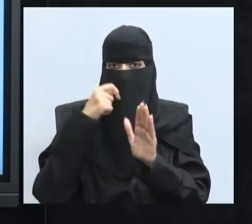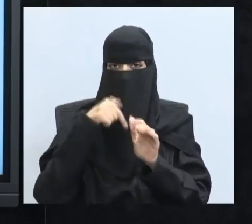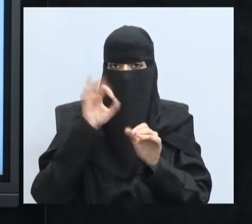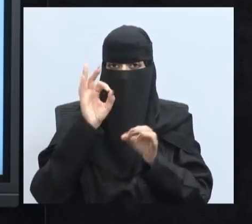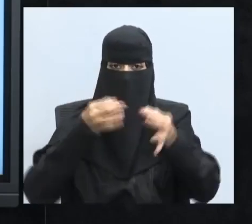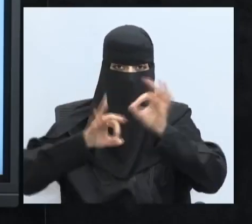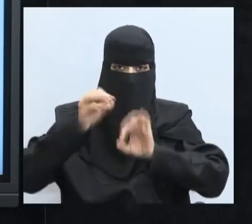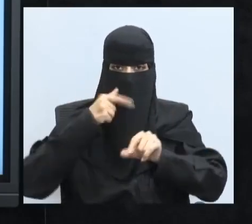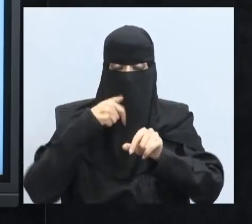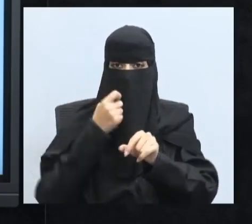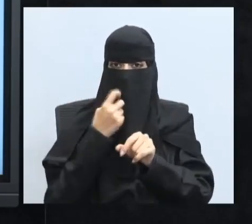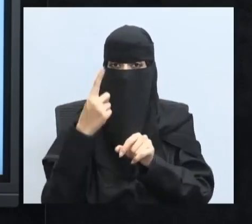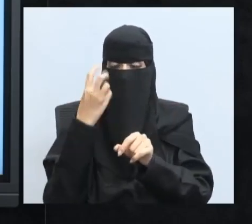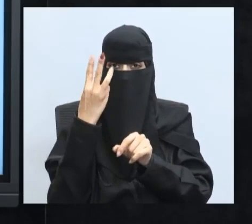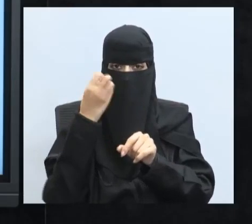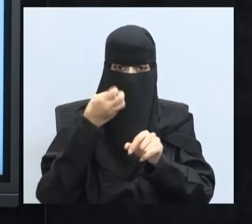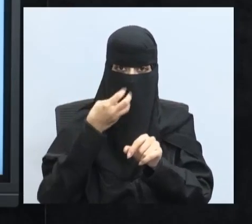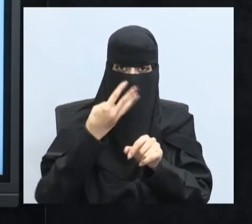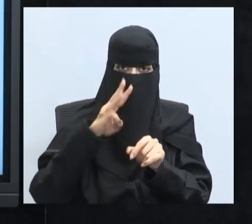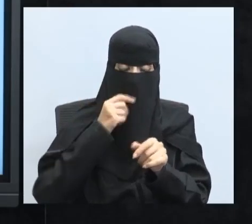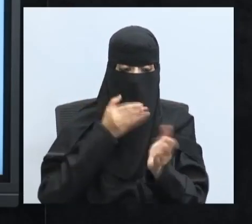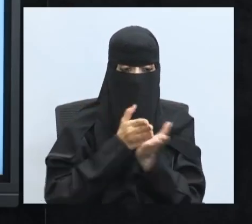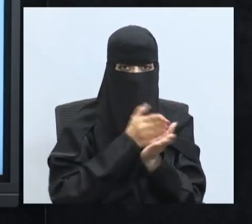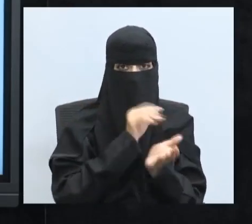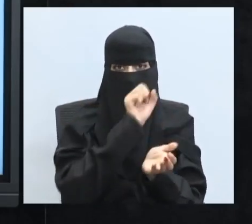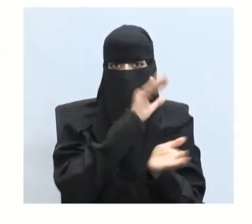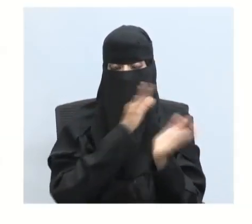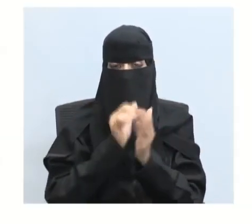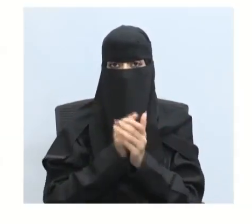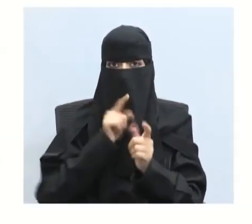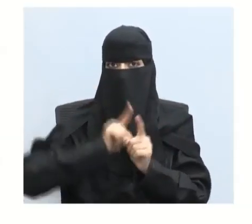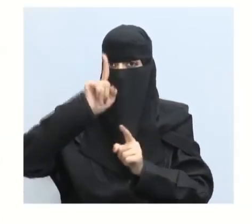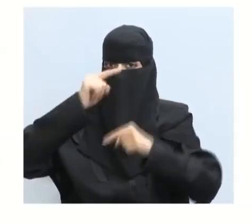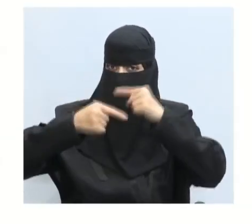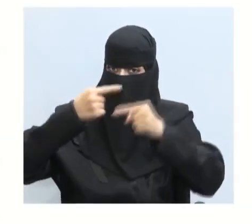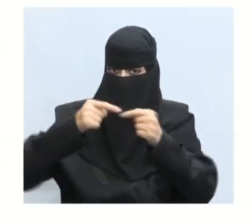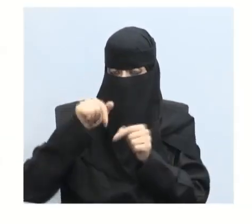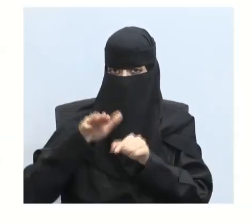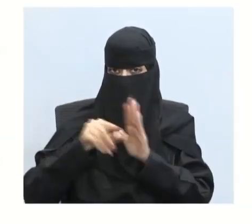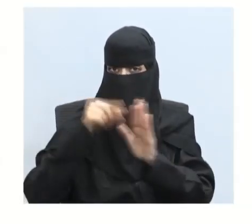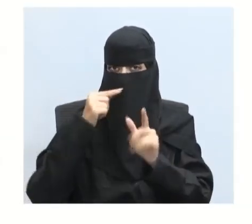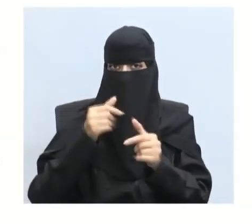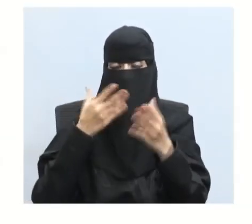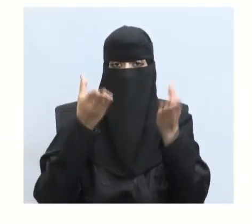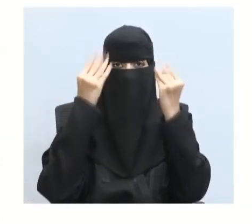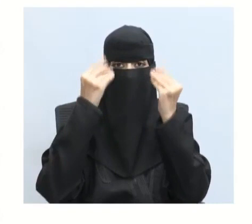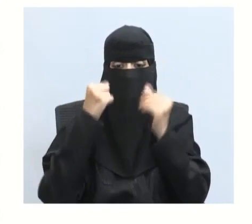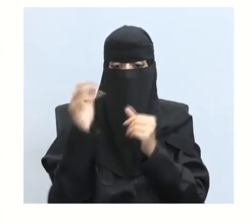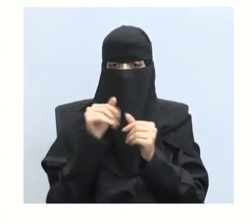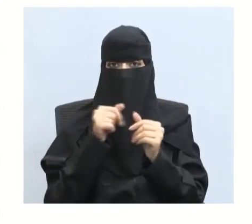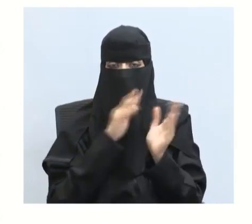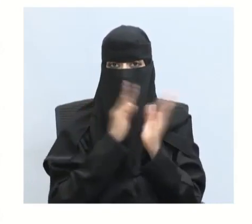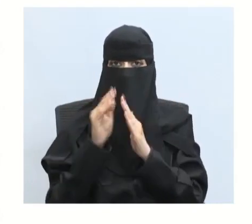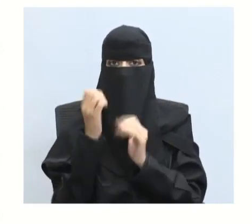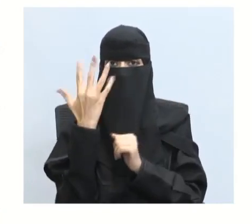الفيزياء للسنه الثالثه الثانويه للمسارات التخصصيه بمشيئه الله في درسنا لهذا اليوم سنستكمل